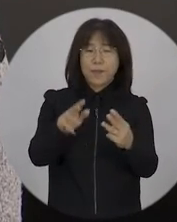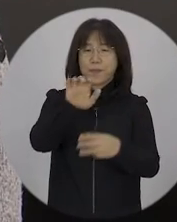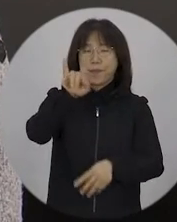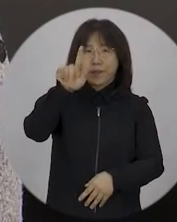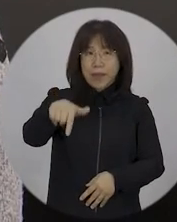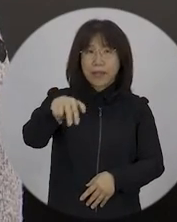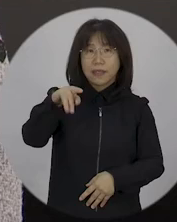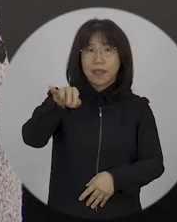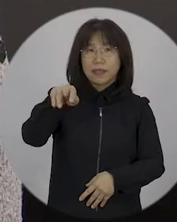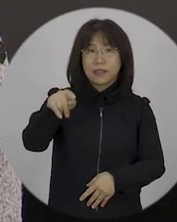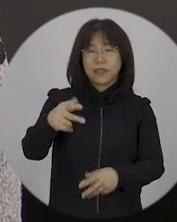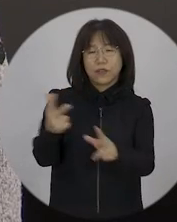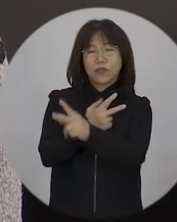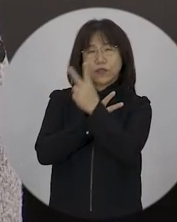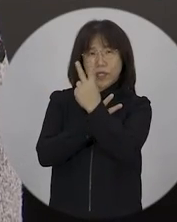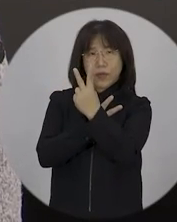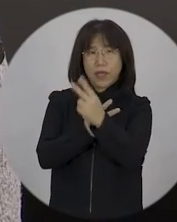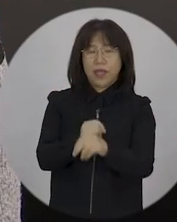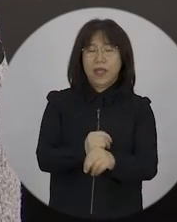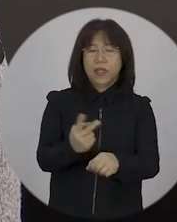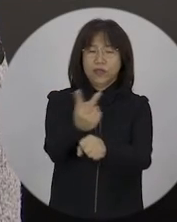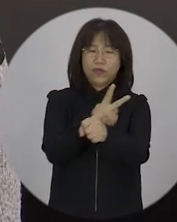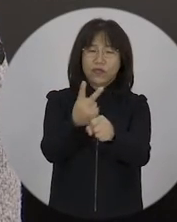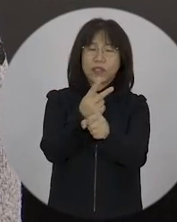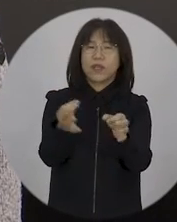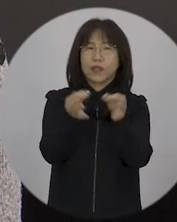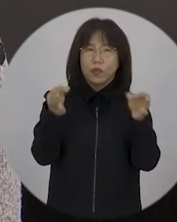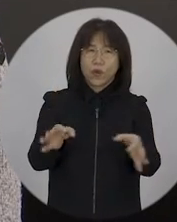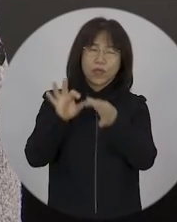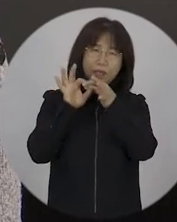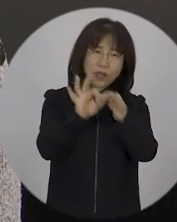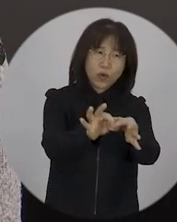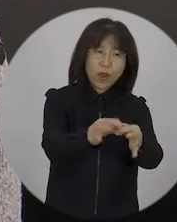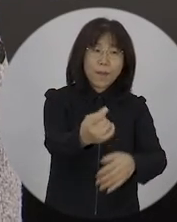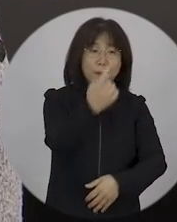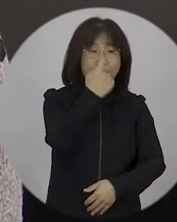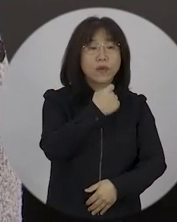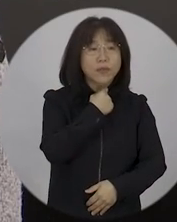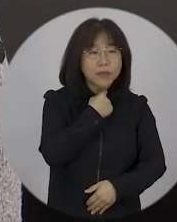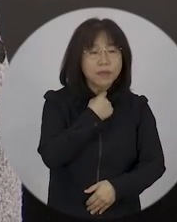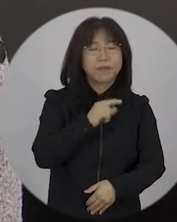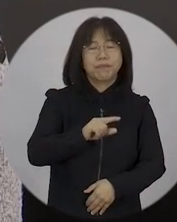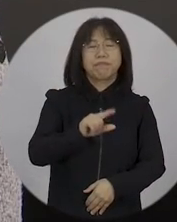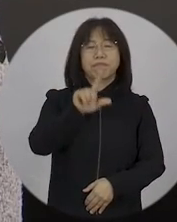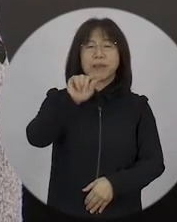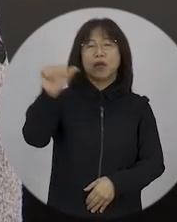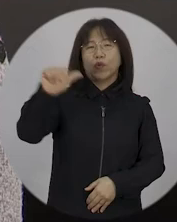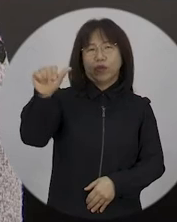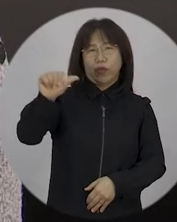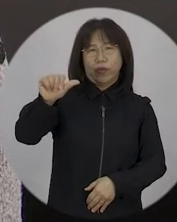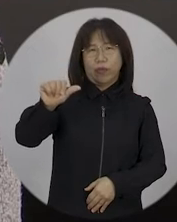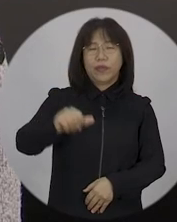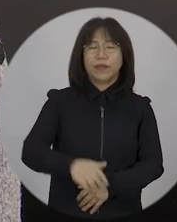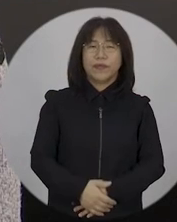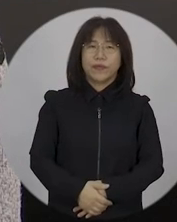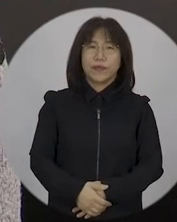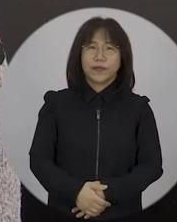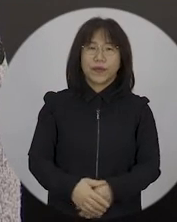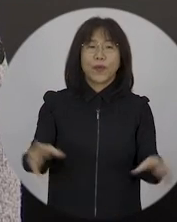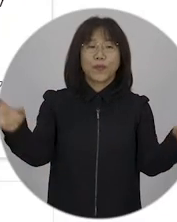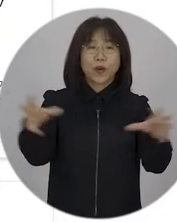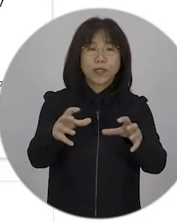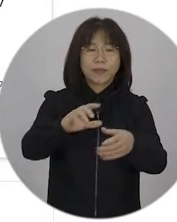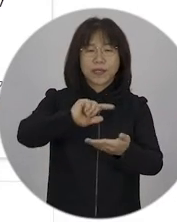팟캐스트 장자는 주의 왜 오전 10시부터 2시간 동안 열립니다 두 강좌 모두 수강은 15,000원입니다